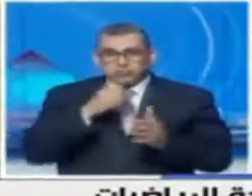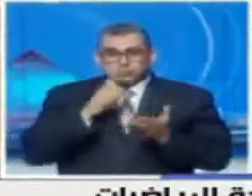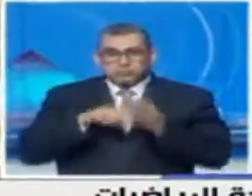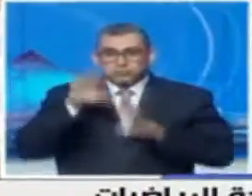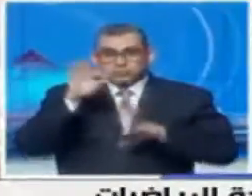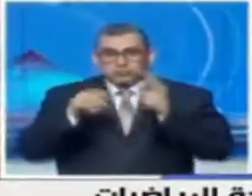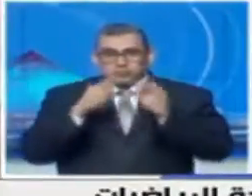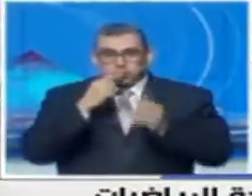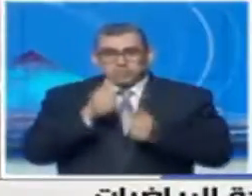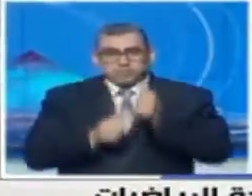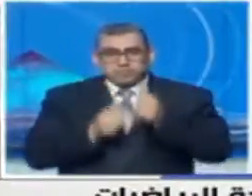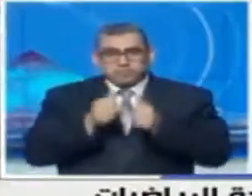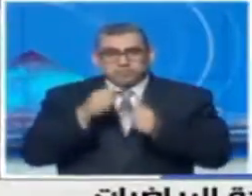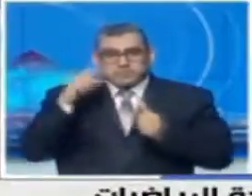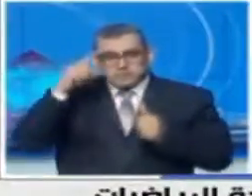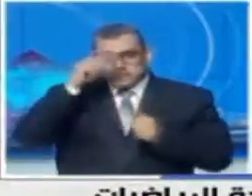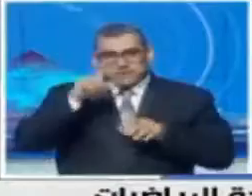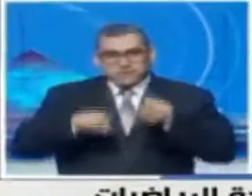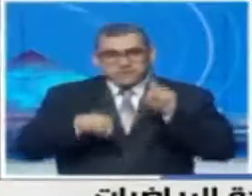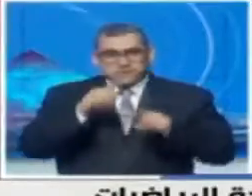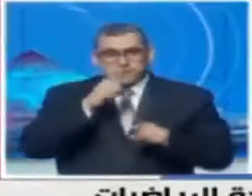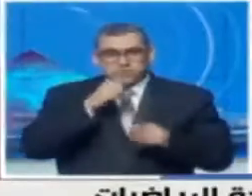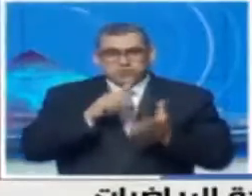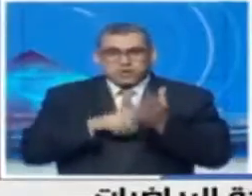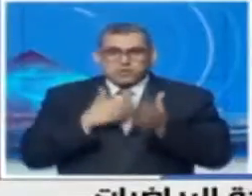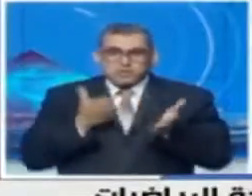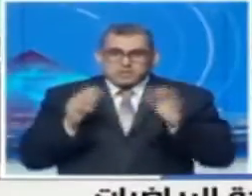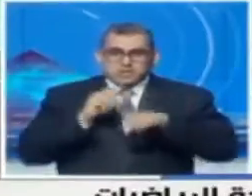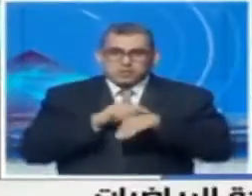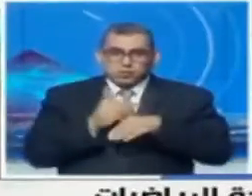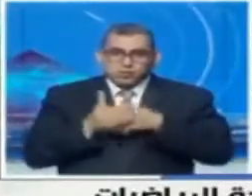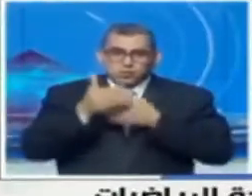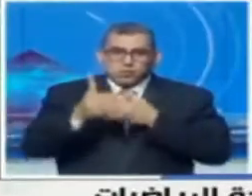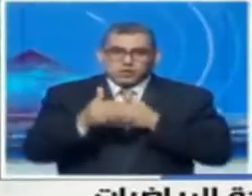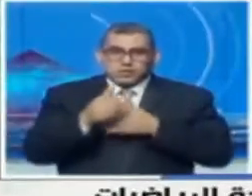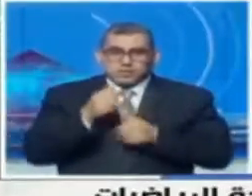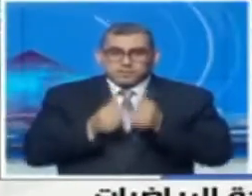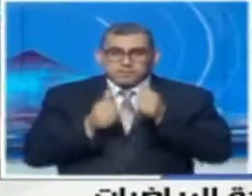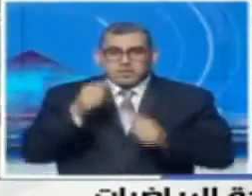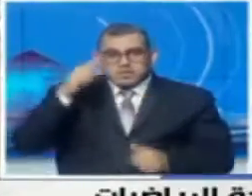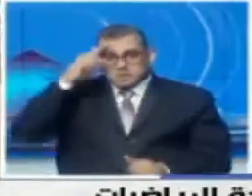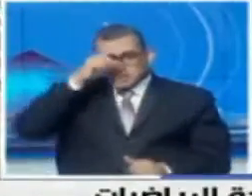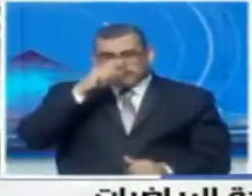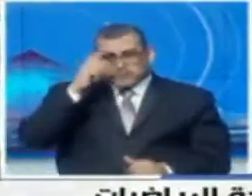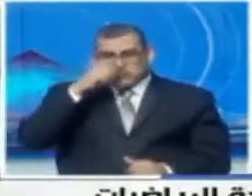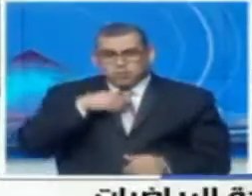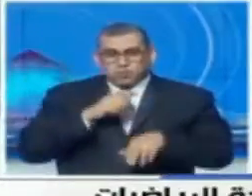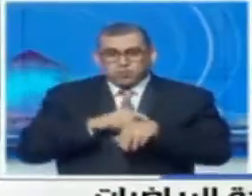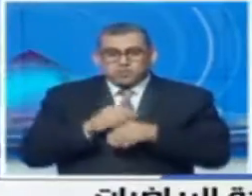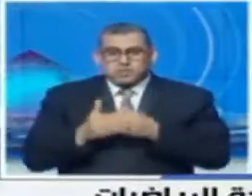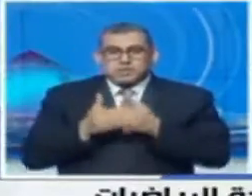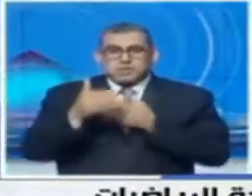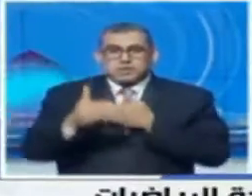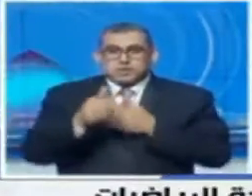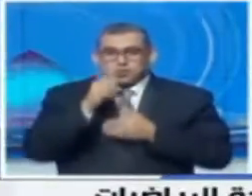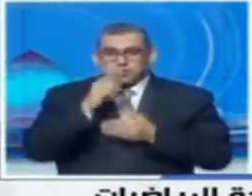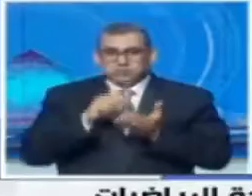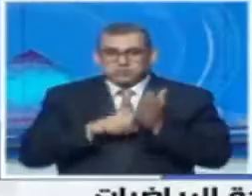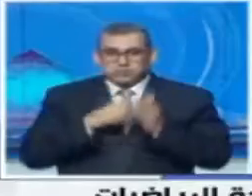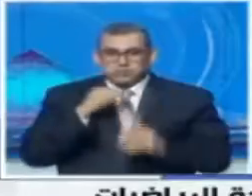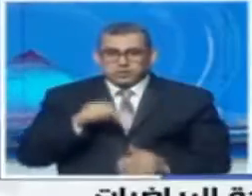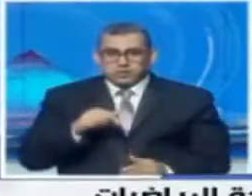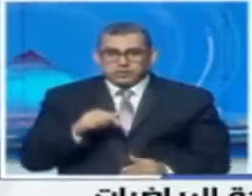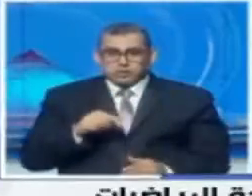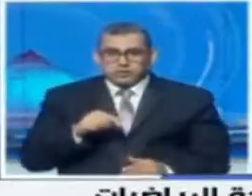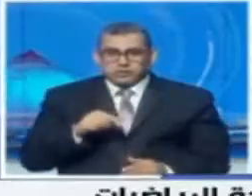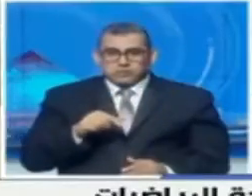يرى ان الامتحان كان صعبا ويحتاج الى المزيد من الوقت. الامتحان كان صعب وكان محتاج وقت كتير، يعني الوقت ما كفاش خالص.